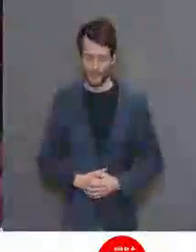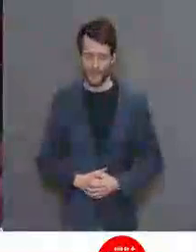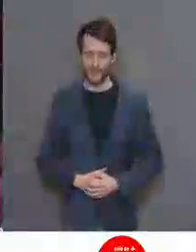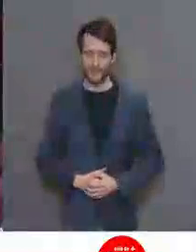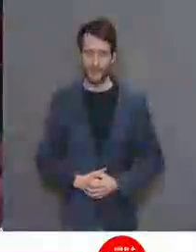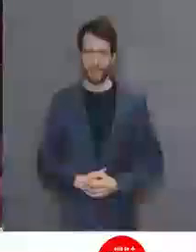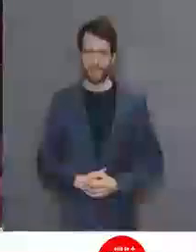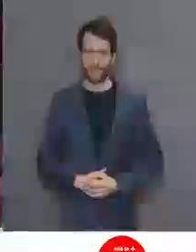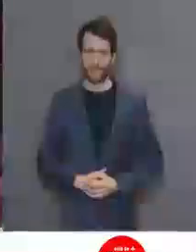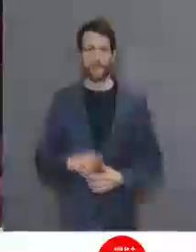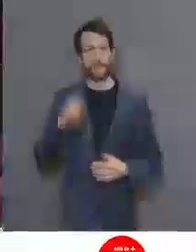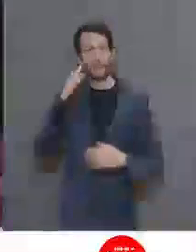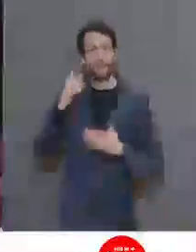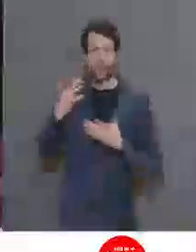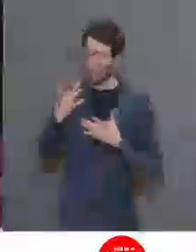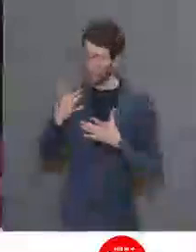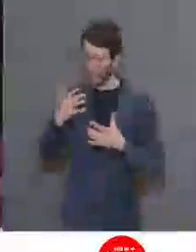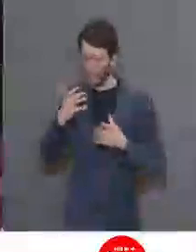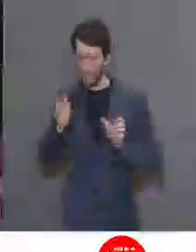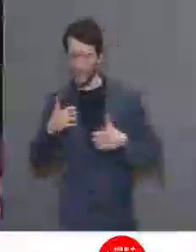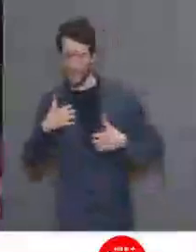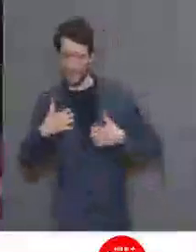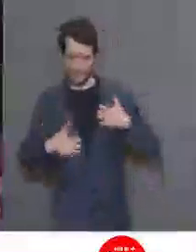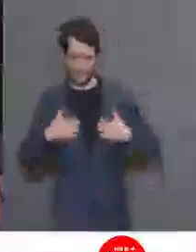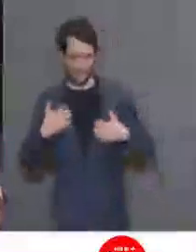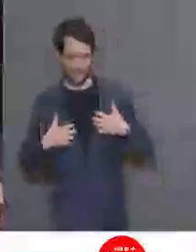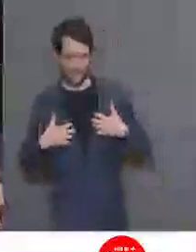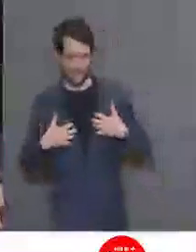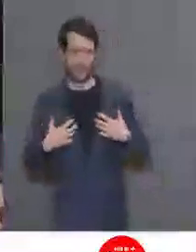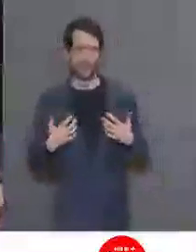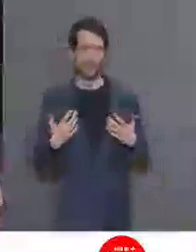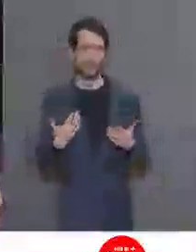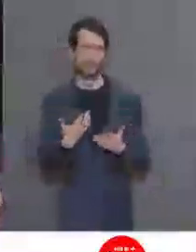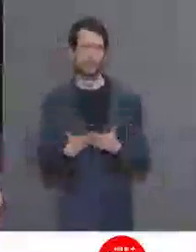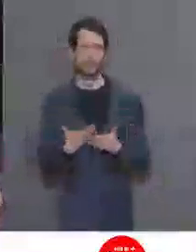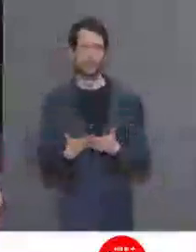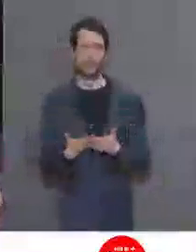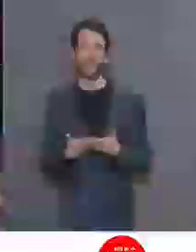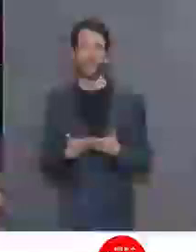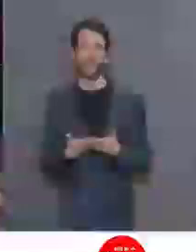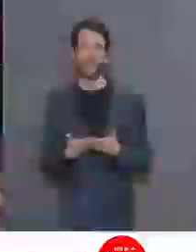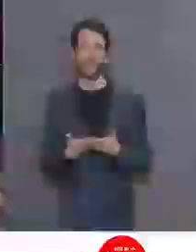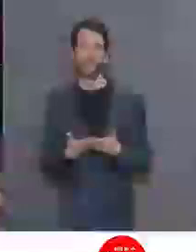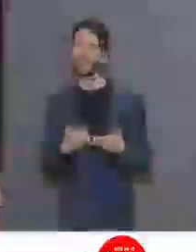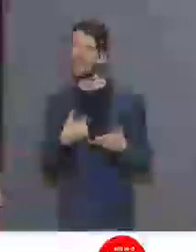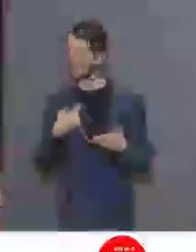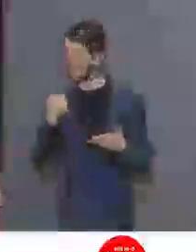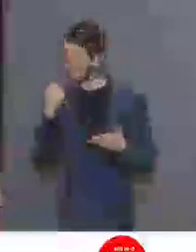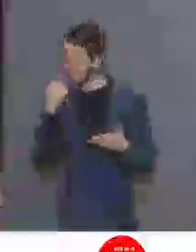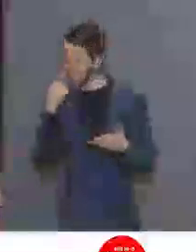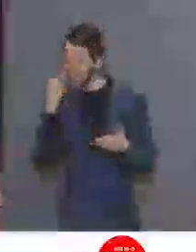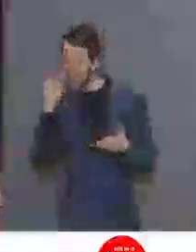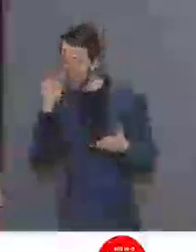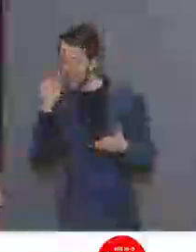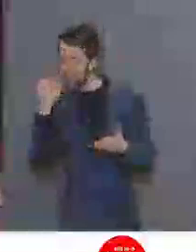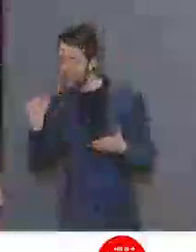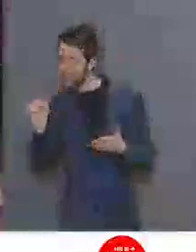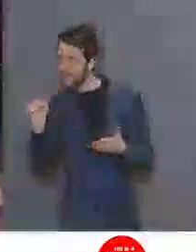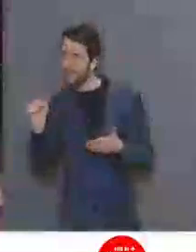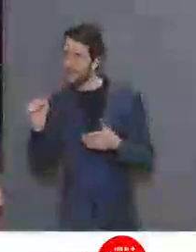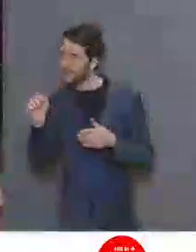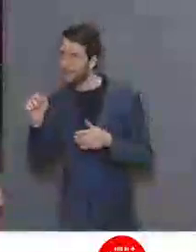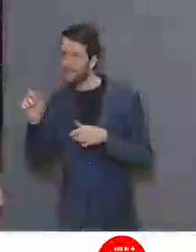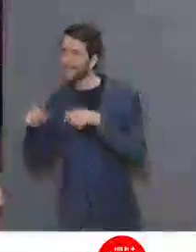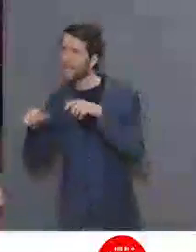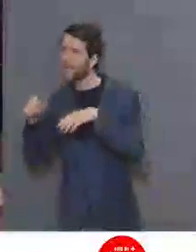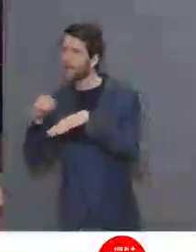point de vue un peu divers, et donc cette hésitation sur cette question, je viens d'entendre que les conseillers de quartier ont dit, certains